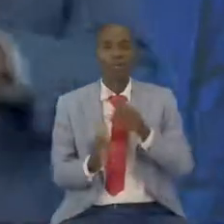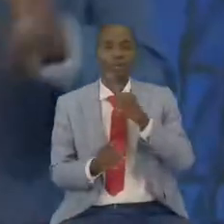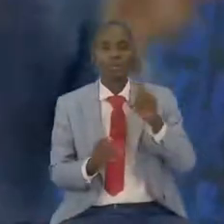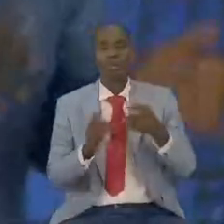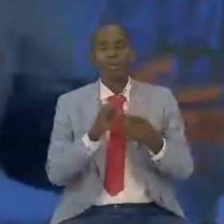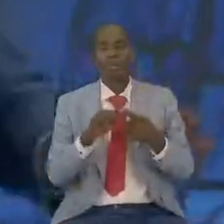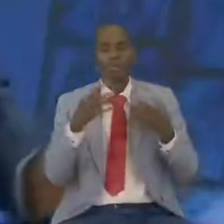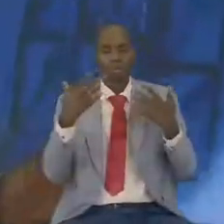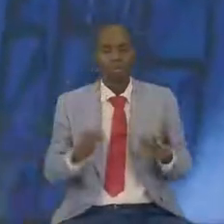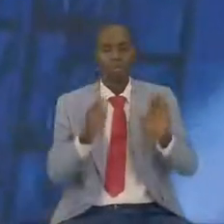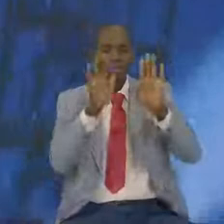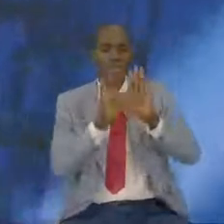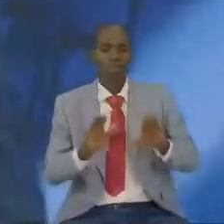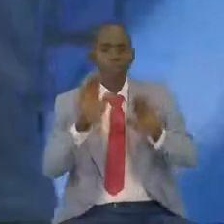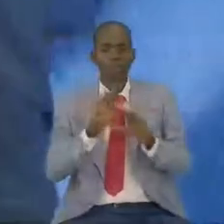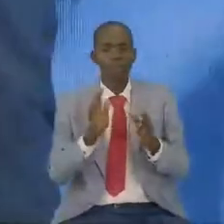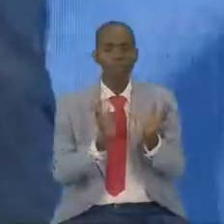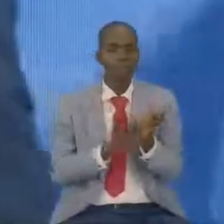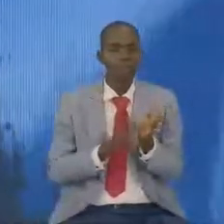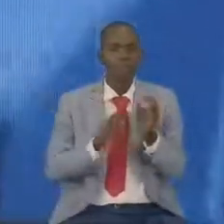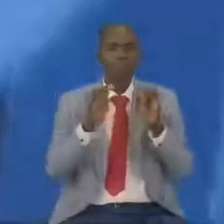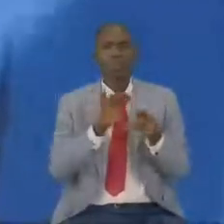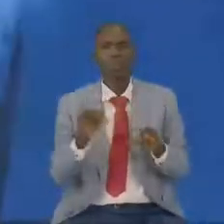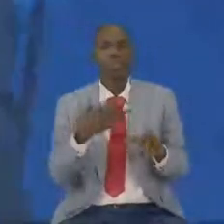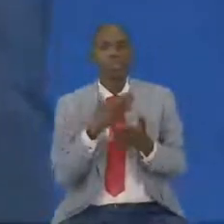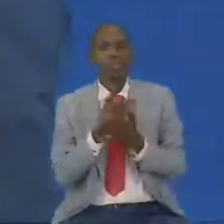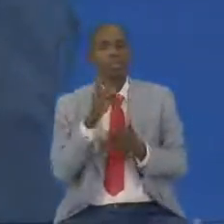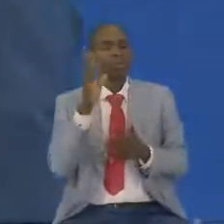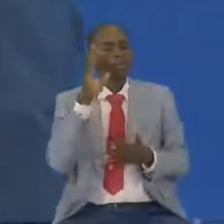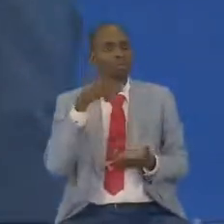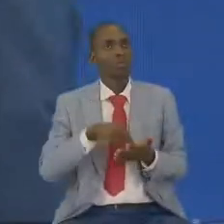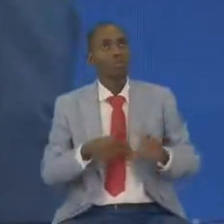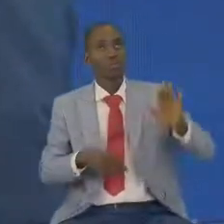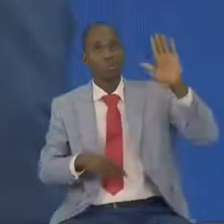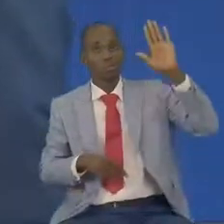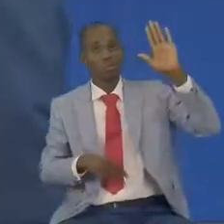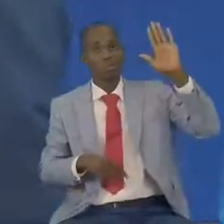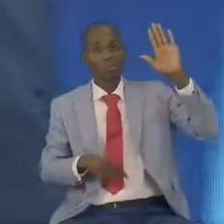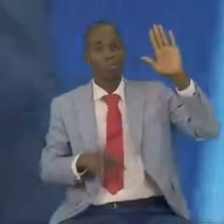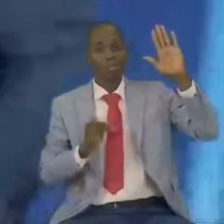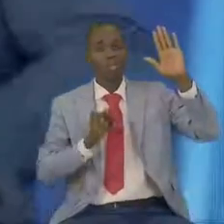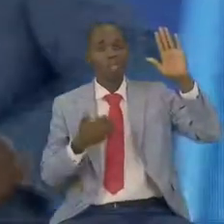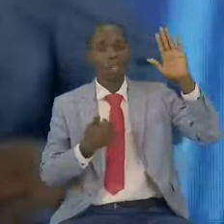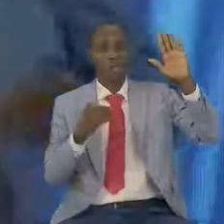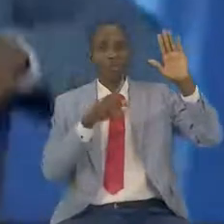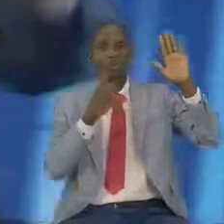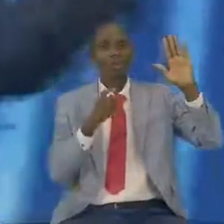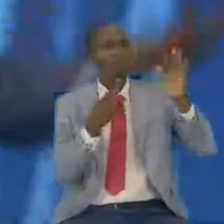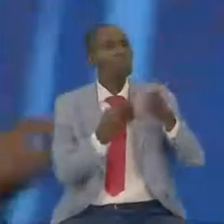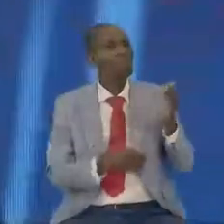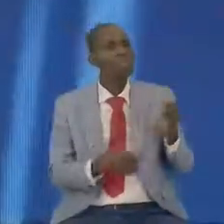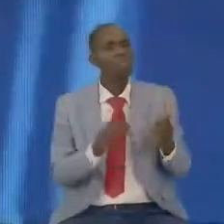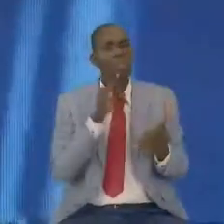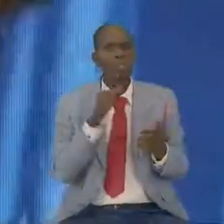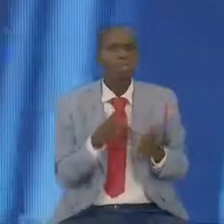ils font leur école de dimanche, quelqu'un va lever la main pour dire, pasteur, j'ai une question. Comment se fait-il que je